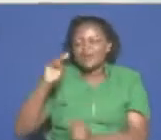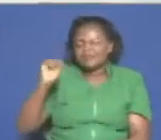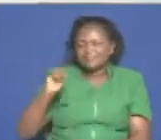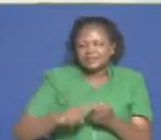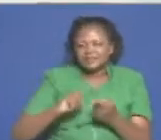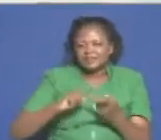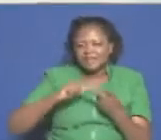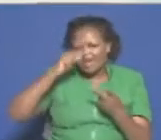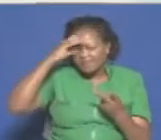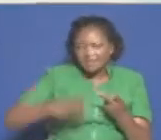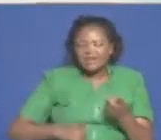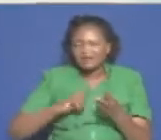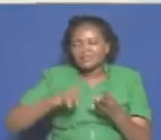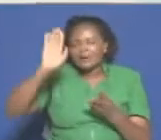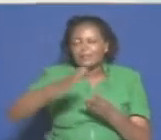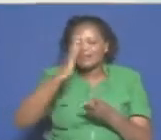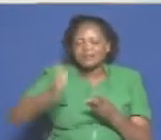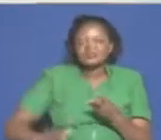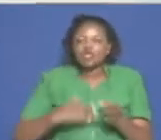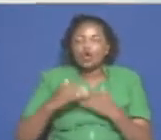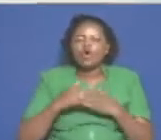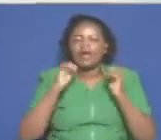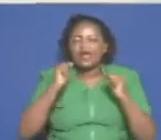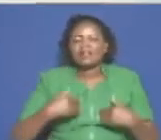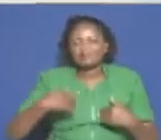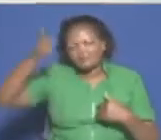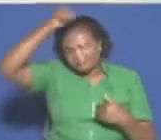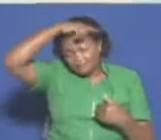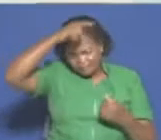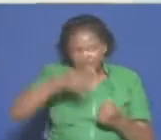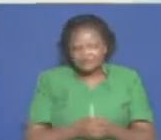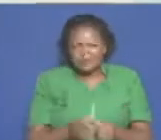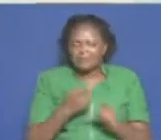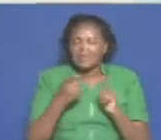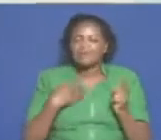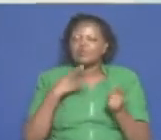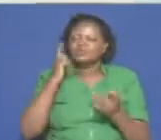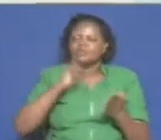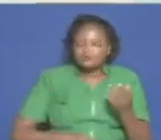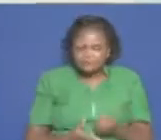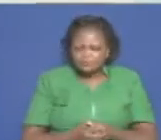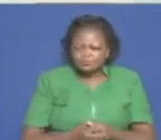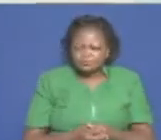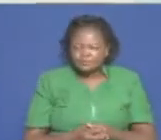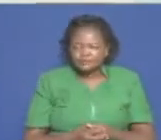governor, parliamentary, wote waweze kuwa na shahada za degree. Lakini ningependa kuchangia